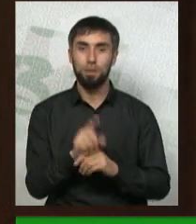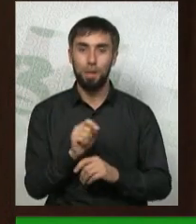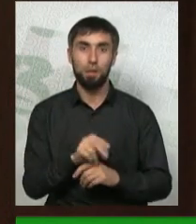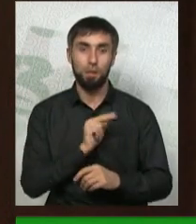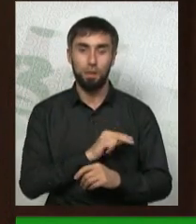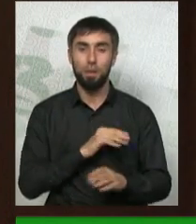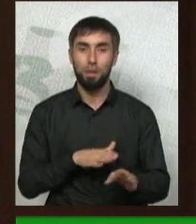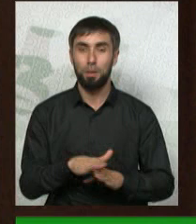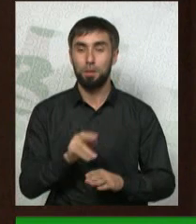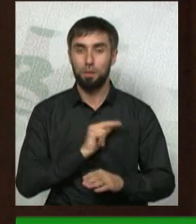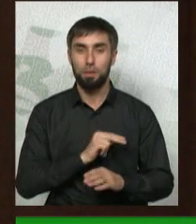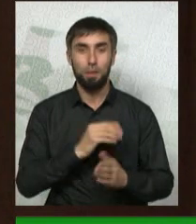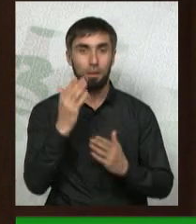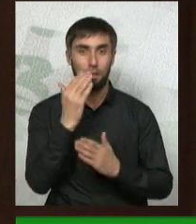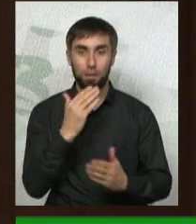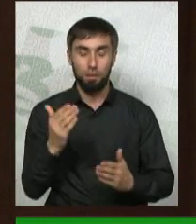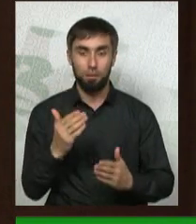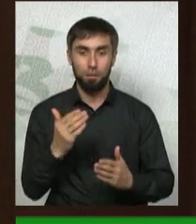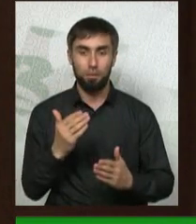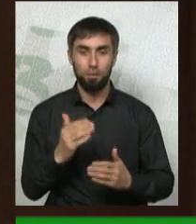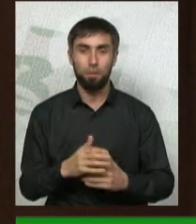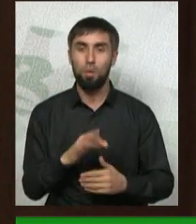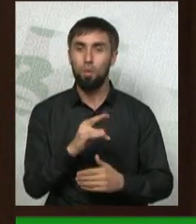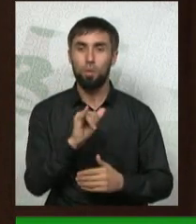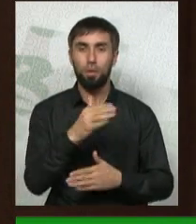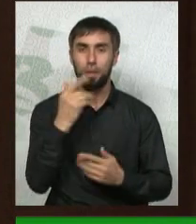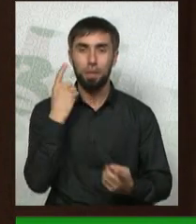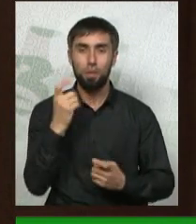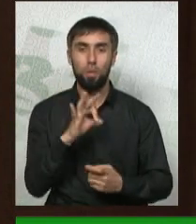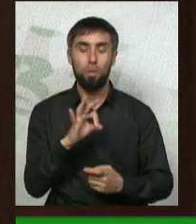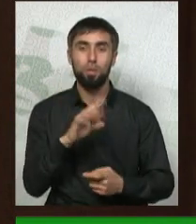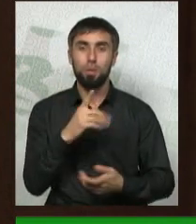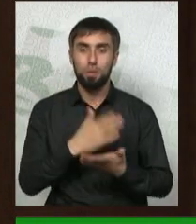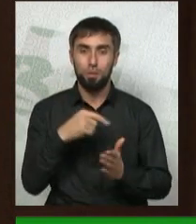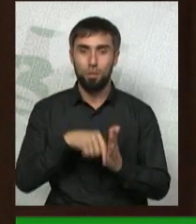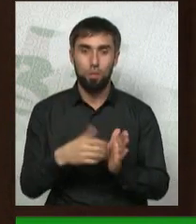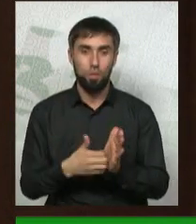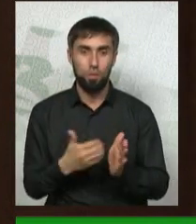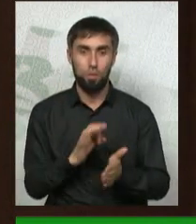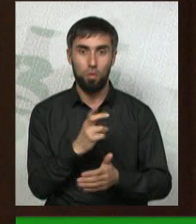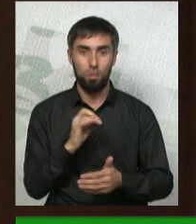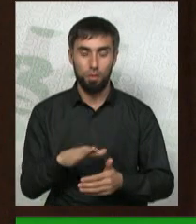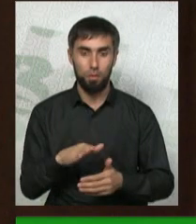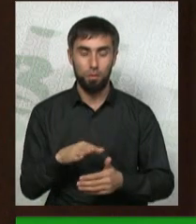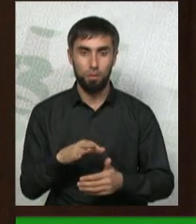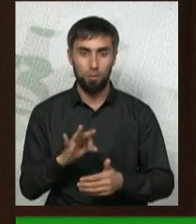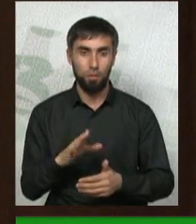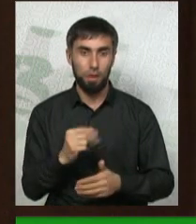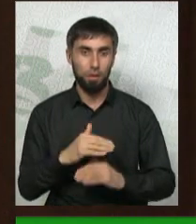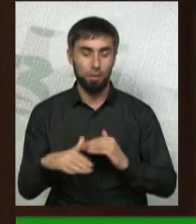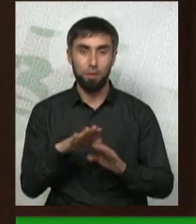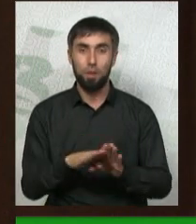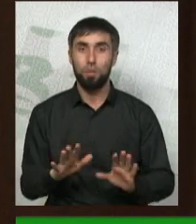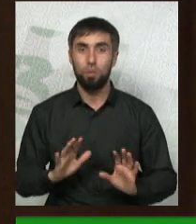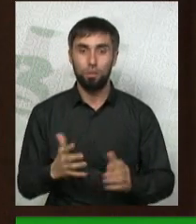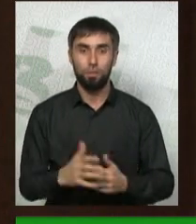работ, исполнителям работ неизвестно, они не обладают информацией о наличии и отсутствии объектов на данных территориях. В таком